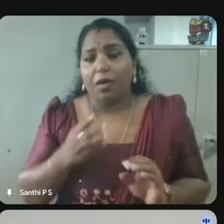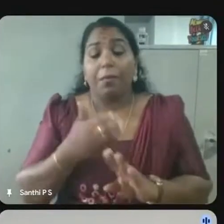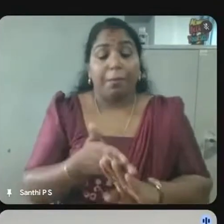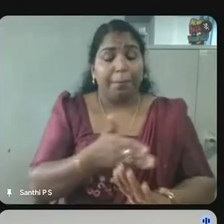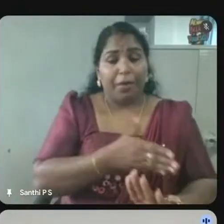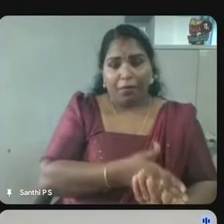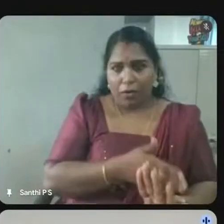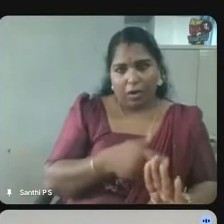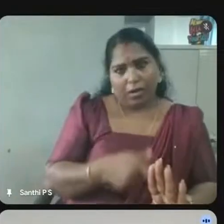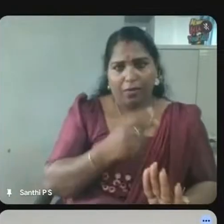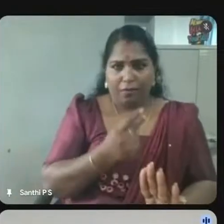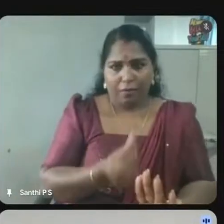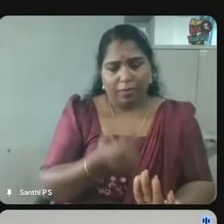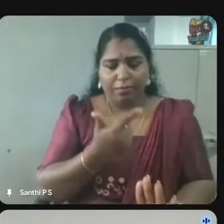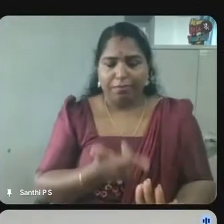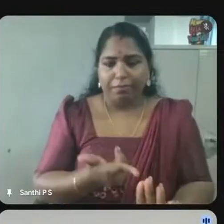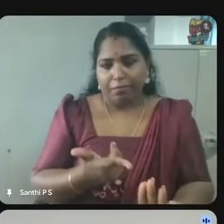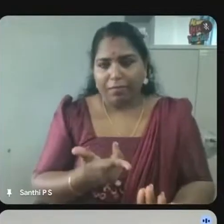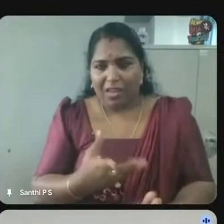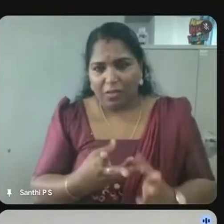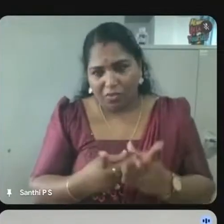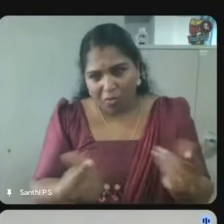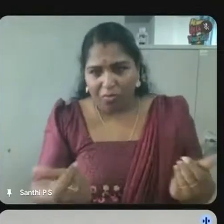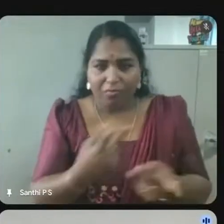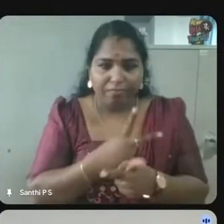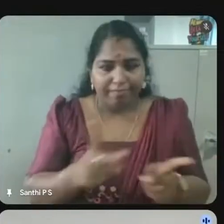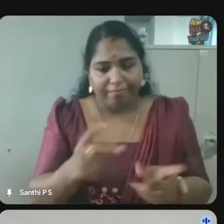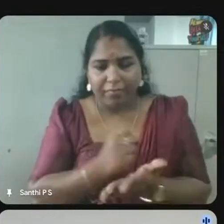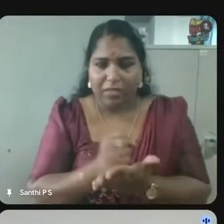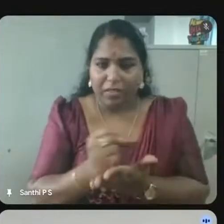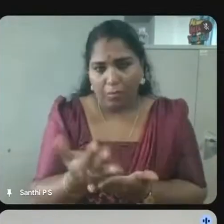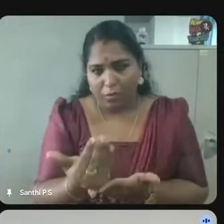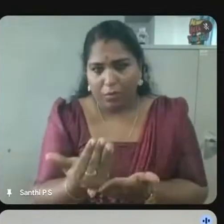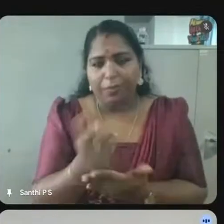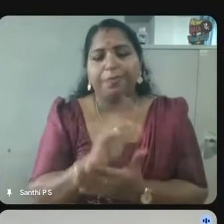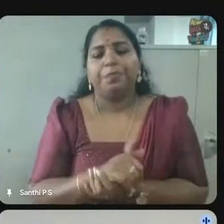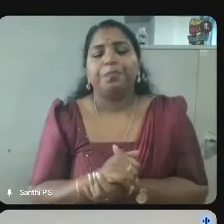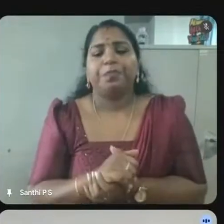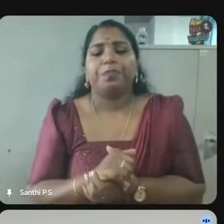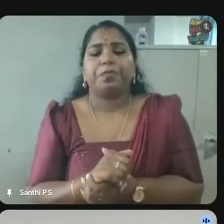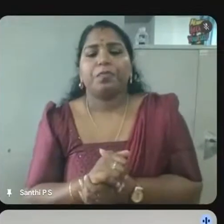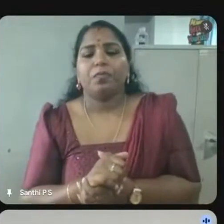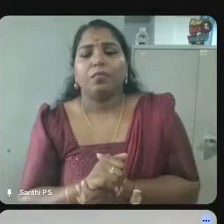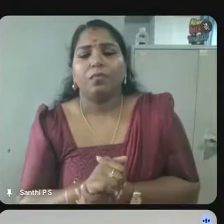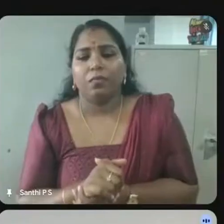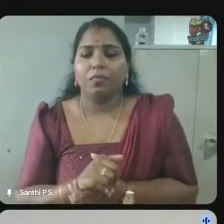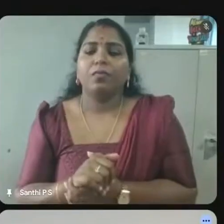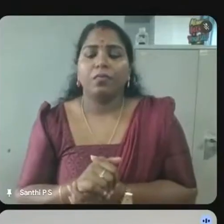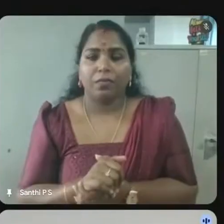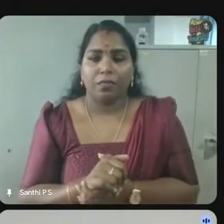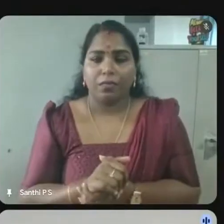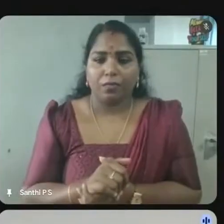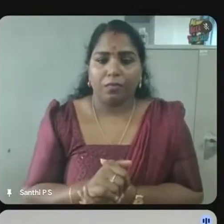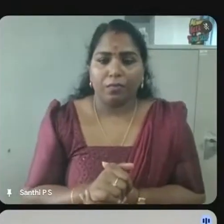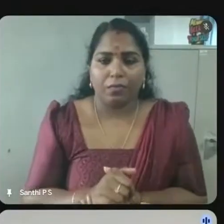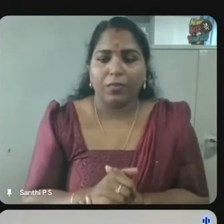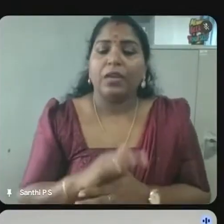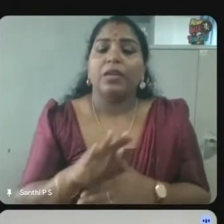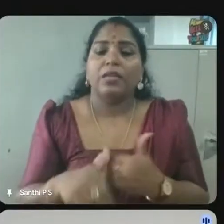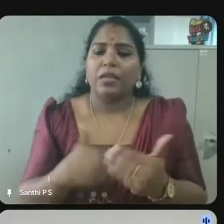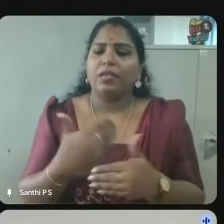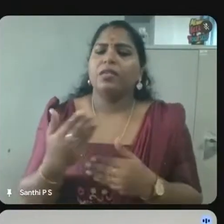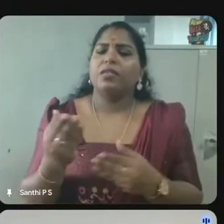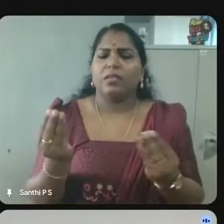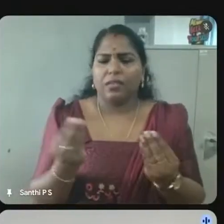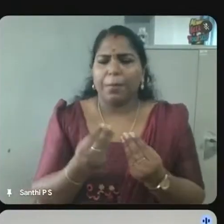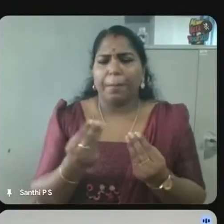വളരെ എളുപ്പമുള്ള ഒരു കാര്യമാണ് ഈ റിഫ്രാക്റ്റീവ് എറേഴ്സ്, ഈ പറഞ്ഞ ആംബ്ലിയോപ്പിയയുടെ കാരണങ്ങൾ നേരത്തെ കണ്ടുപിടിച്ച് ചികിത്സിക്കുക എന്നുള്ളത്. അതേസമയം ചില കാര്യങ്ങൾ